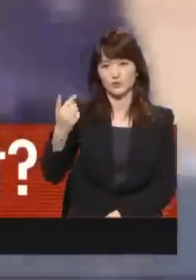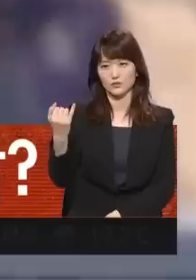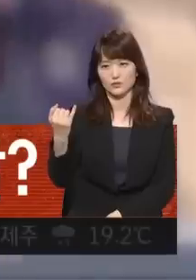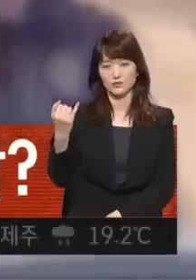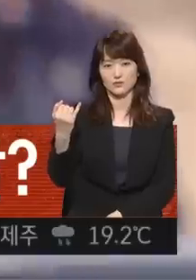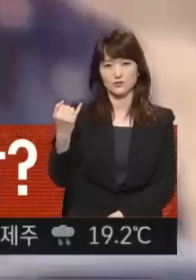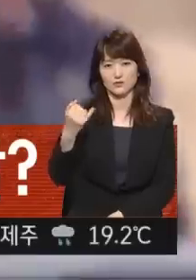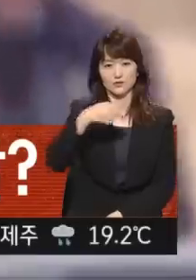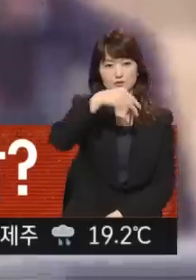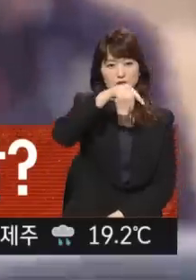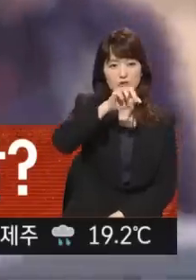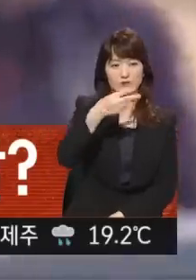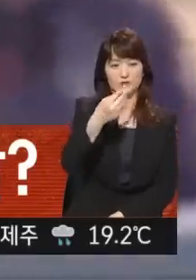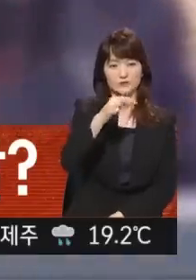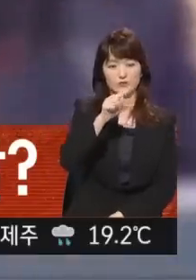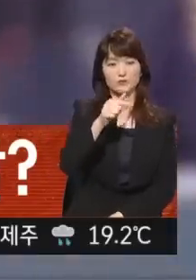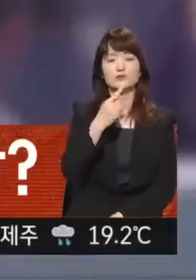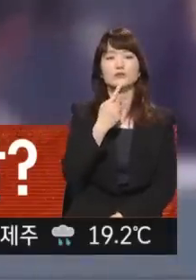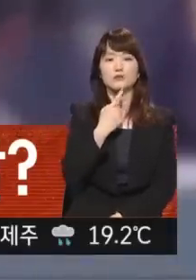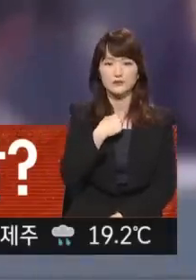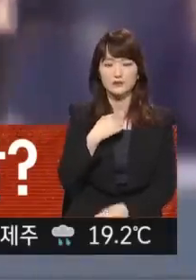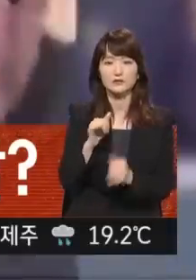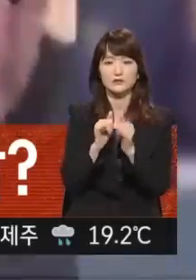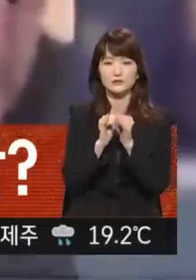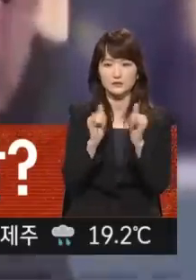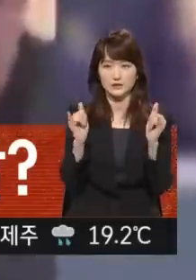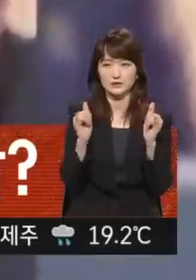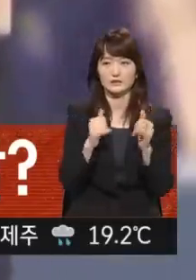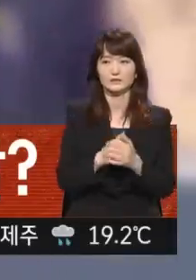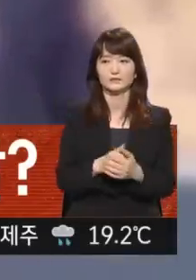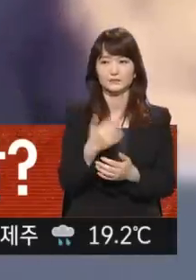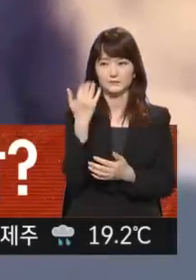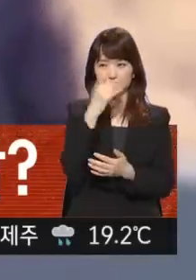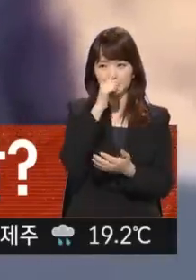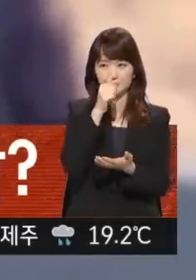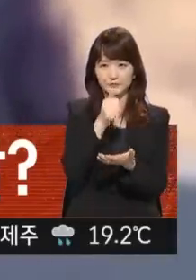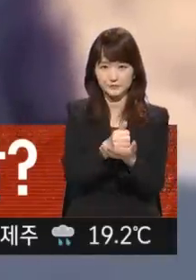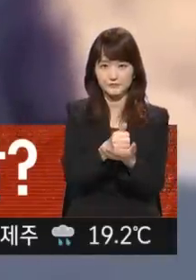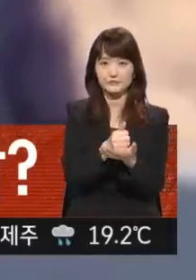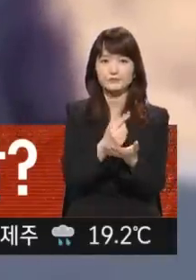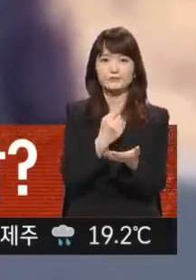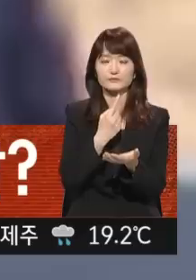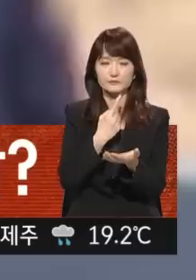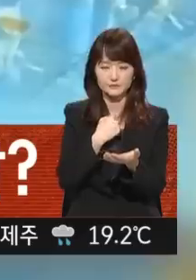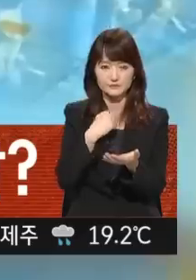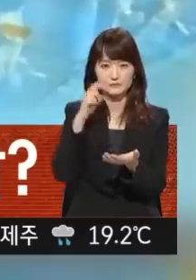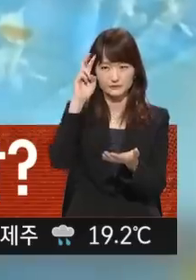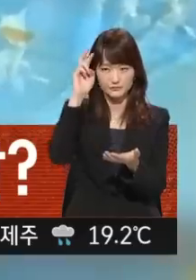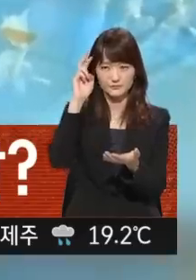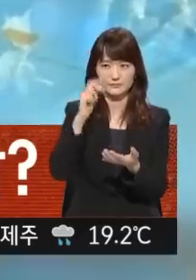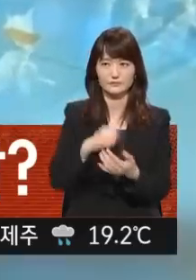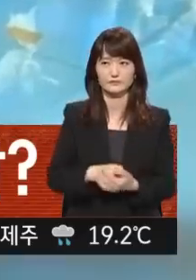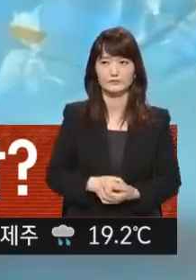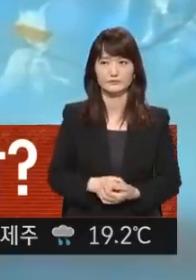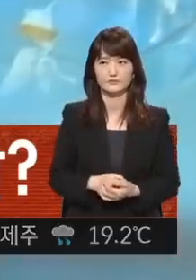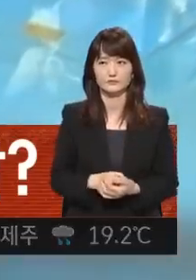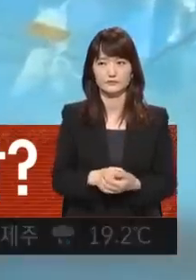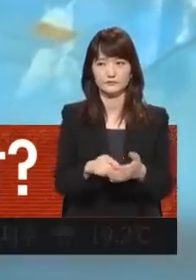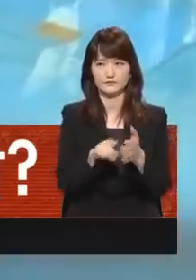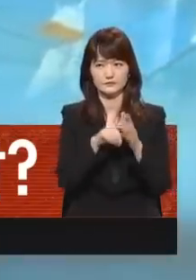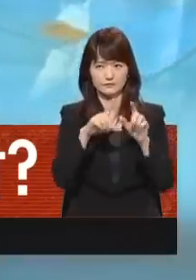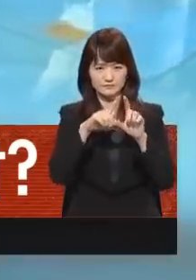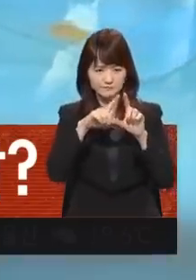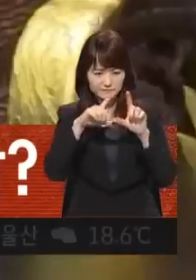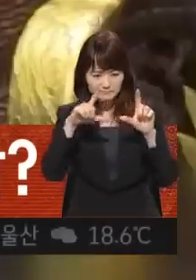출신이라고 하고요이 상록수 출신들을 대상으로 아마 성범죄를 많이 저질렀을 것으로 추측이 되는데 이런 신앙스타가 되게